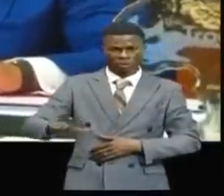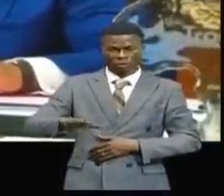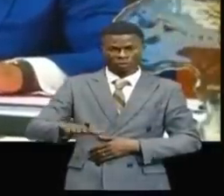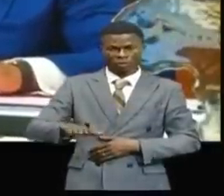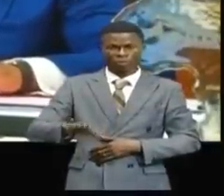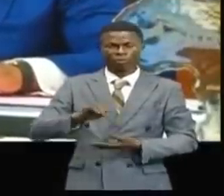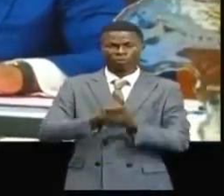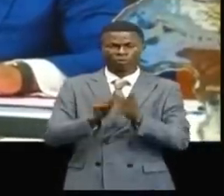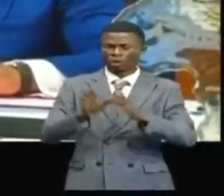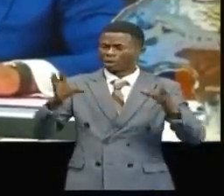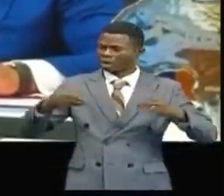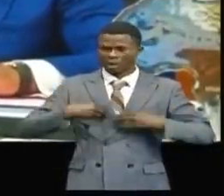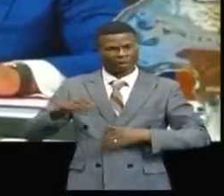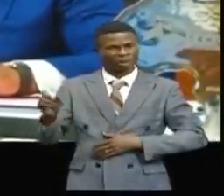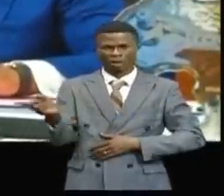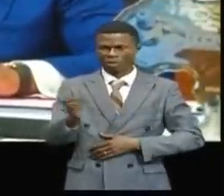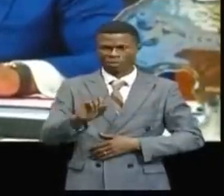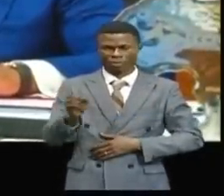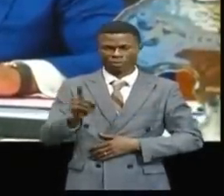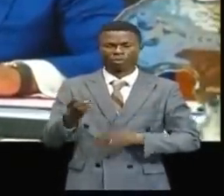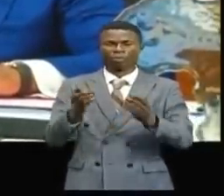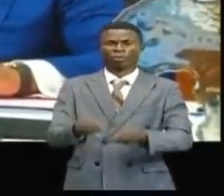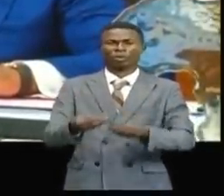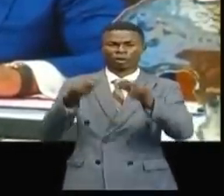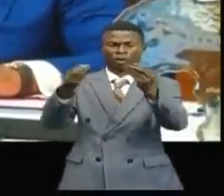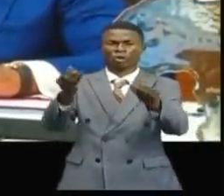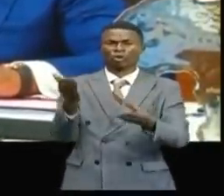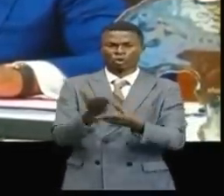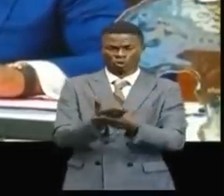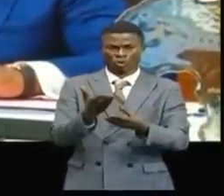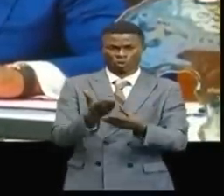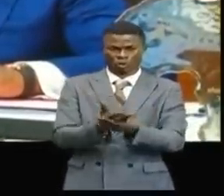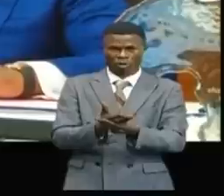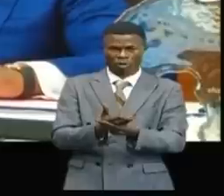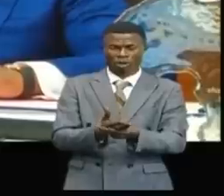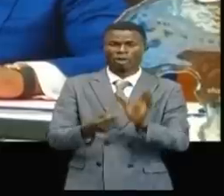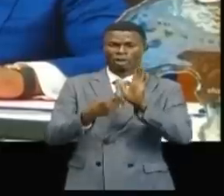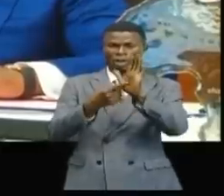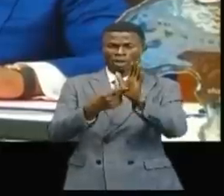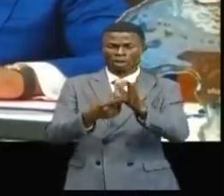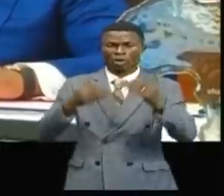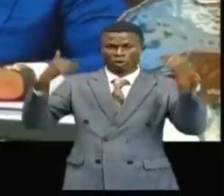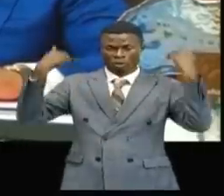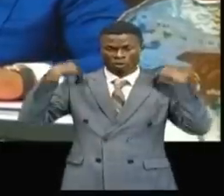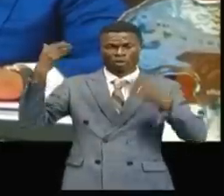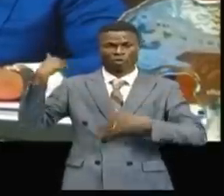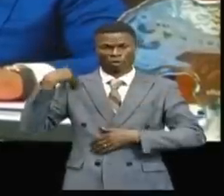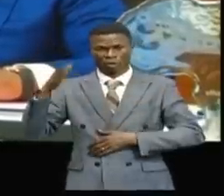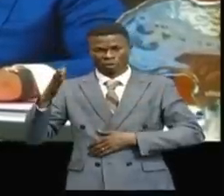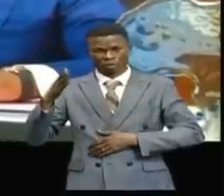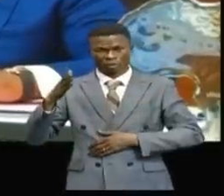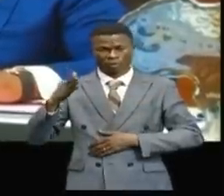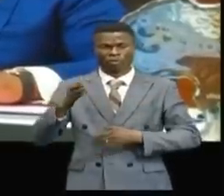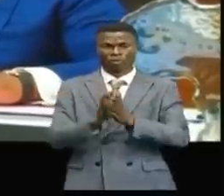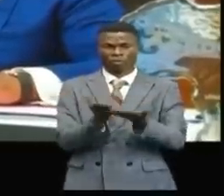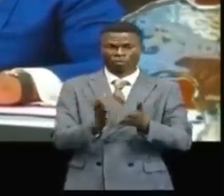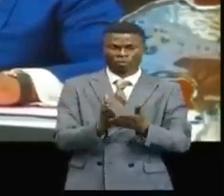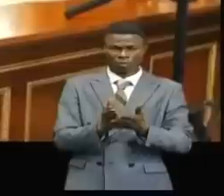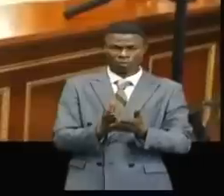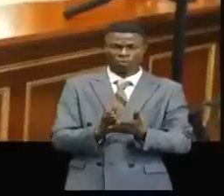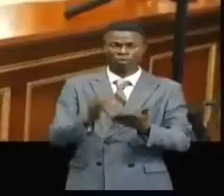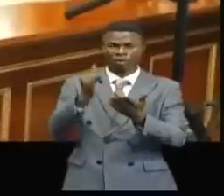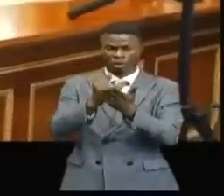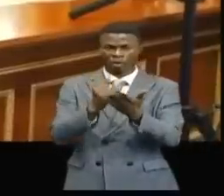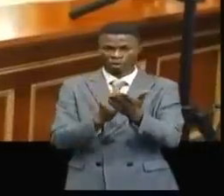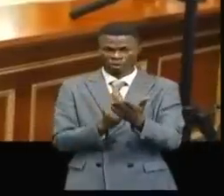donc inadmissible que la délivrance des documents qui matérialisent l'autorité de l'État, passeport, imprimé de